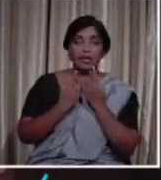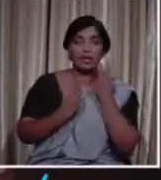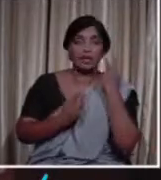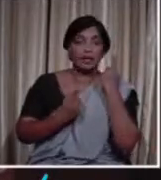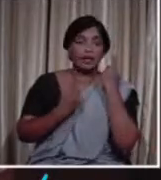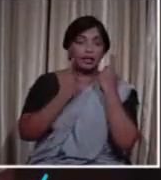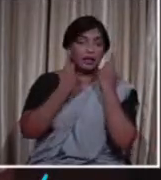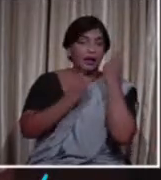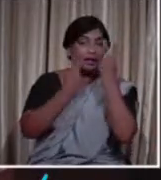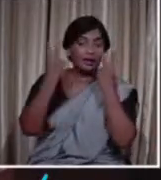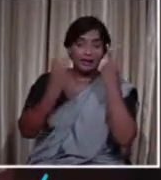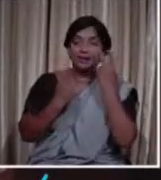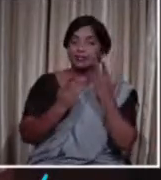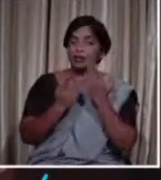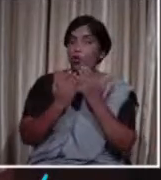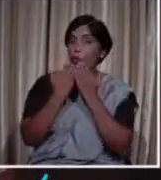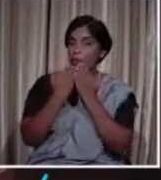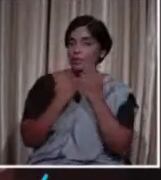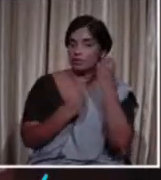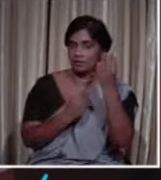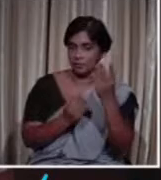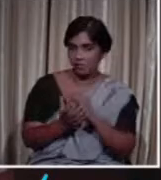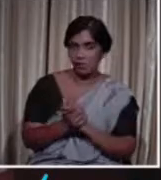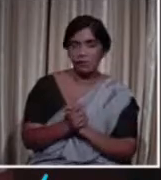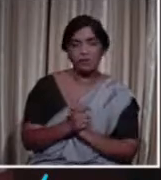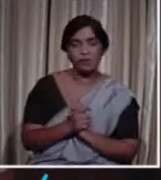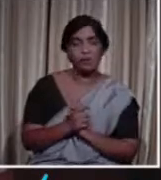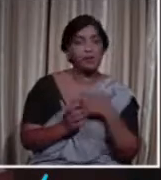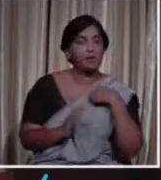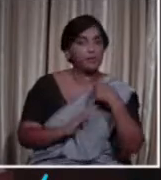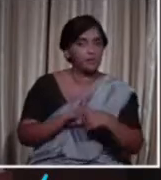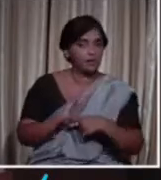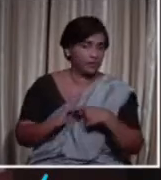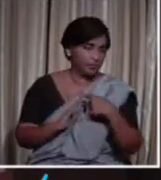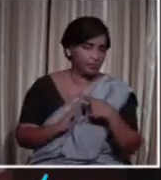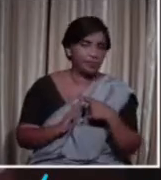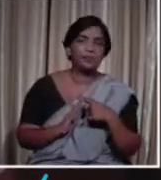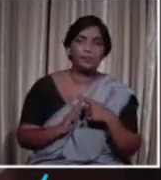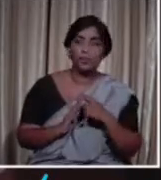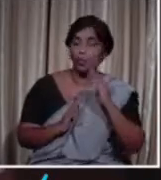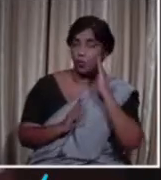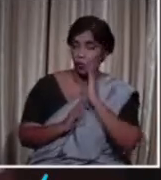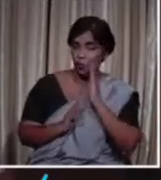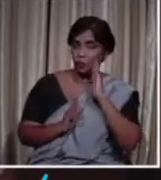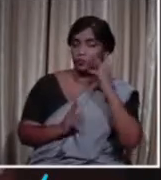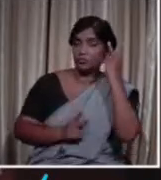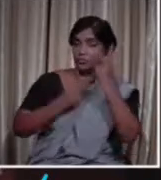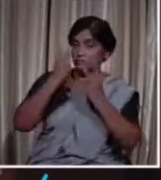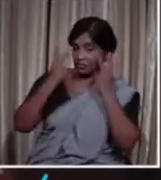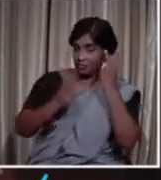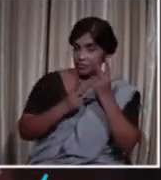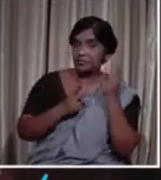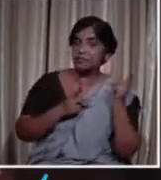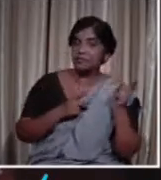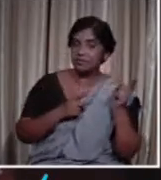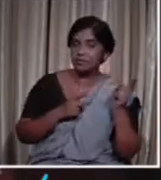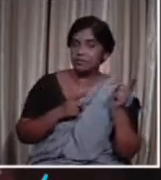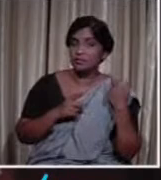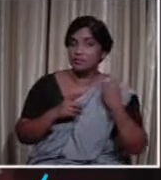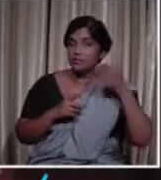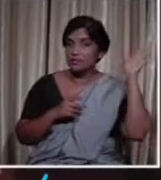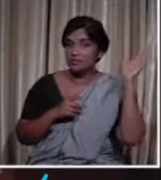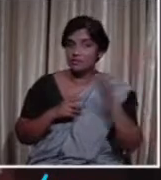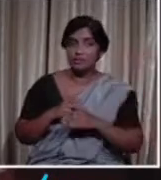තියෙනවා. ඒ කියන්නේ ඒ අය අපේ රට විදේශීය සංචාරකින්ට